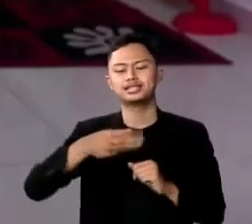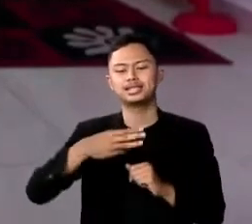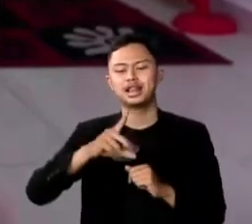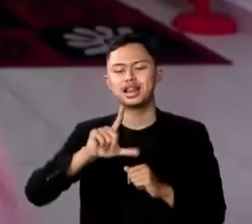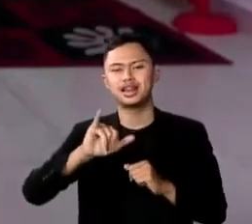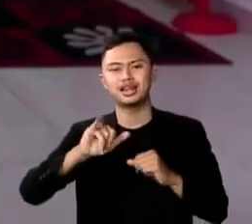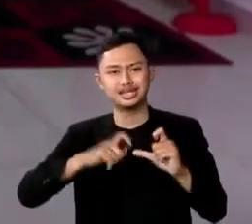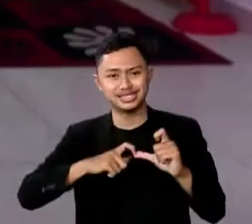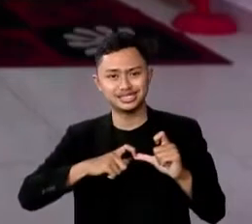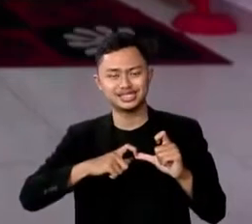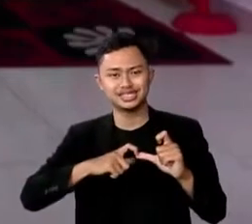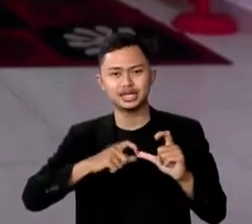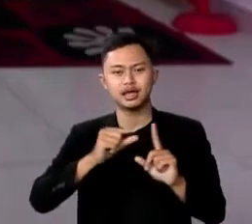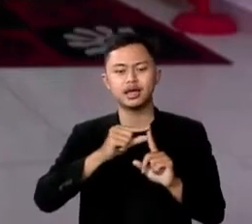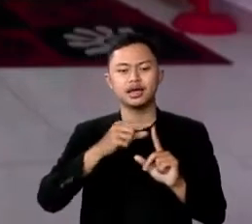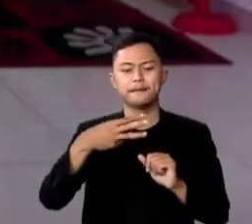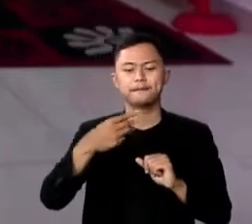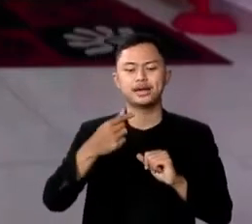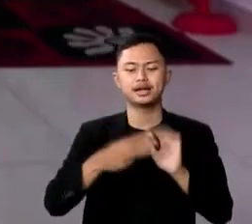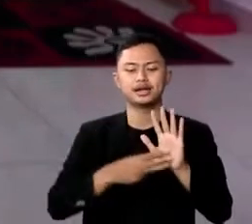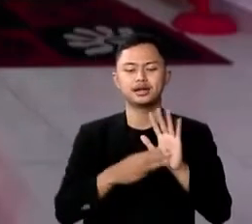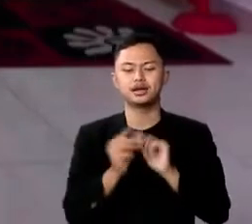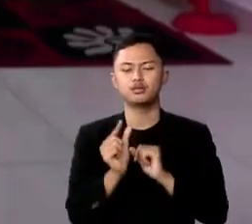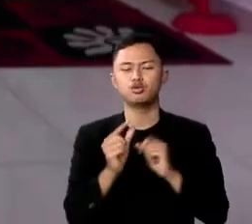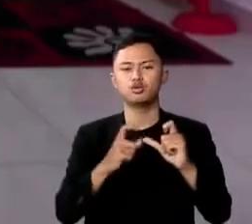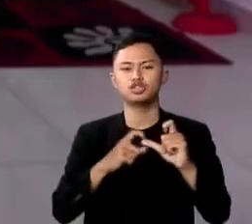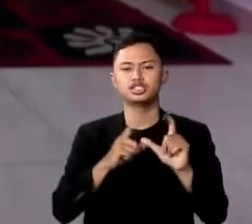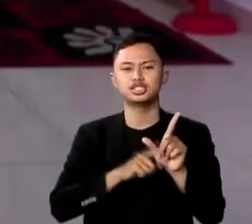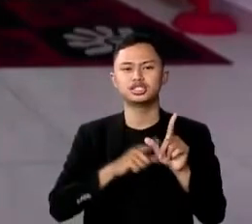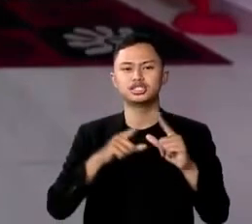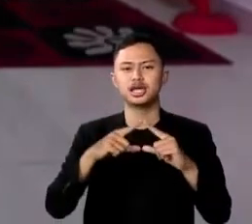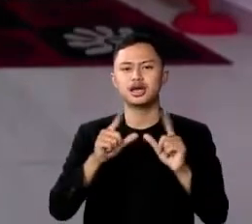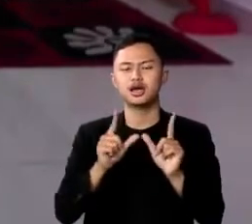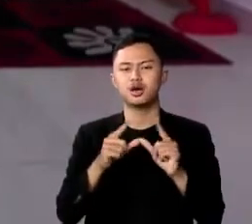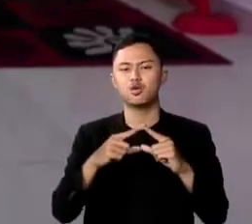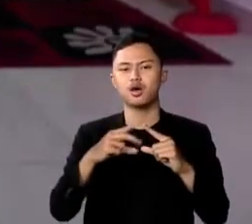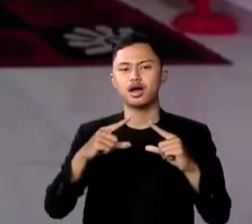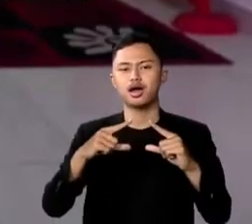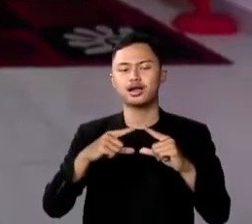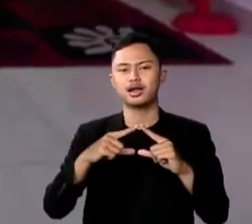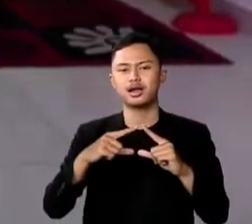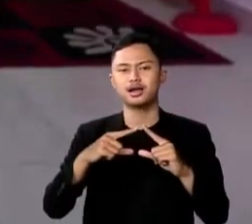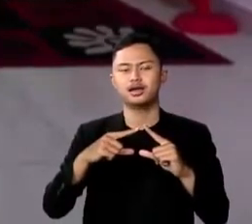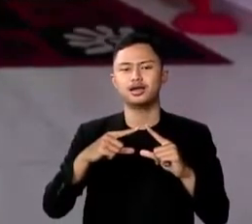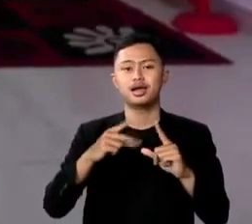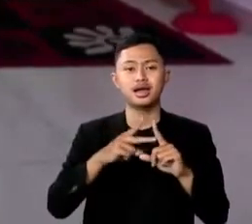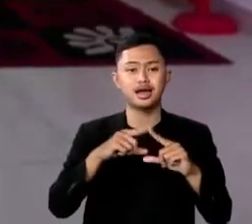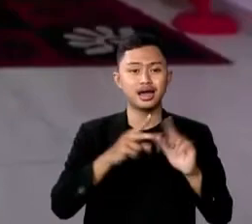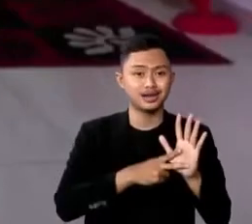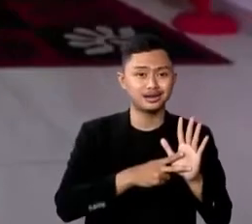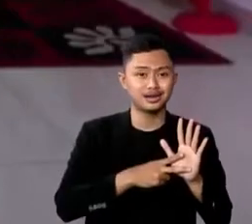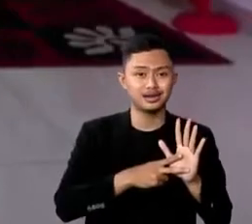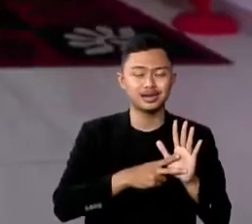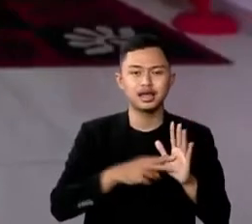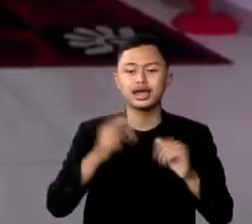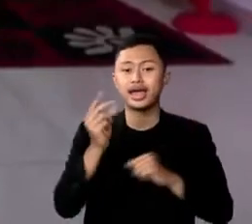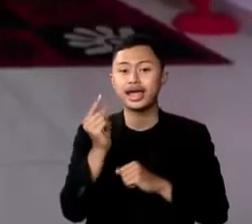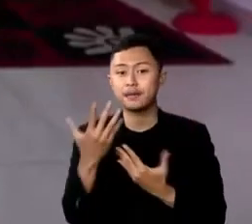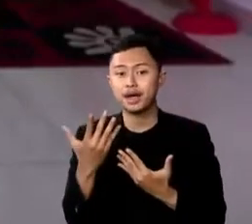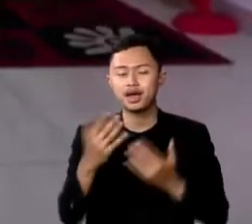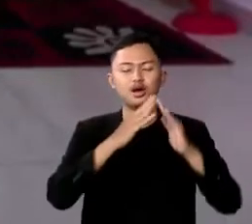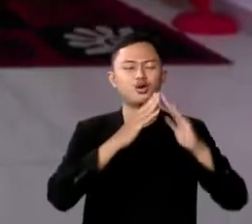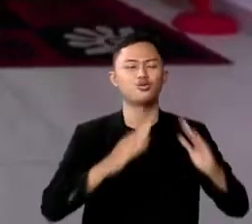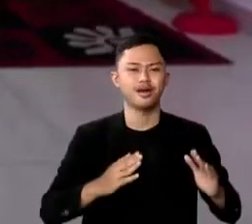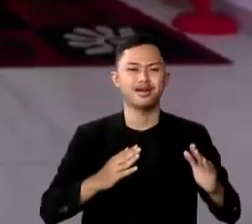curhat sering tukar pengalaman pemikiran ide-ide dan sebagainya jadi pada saat